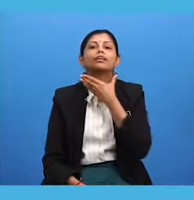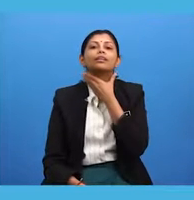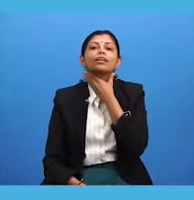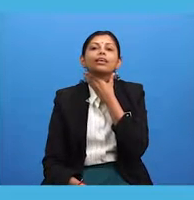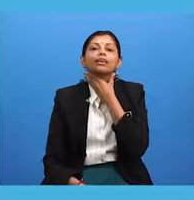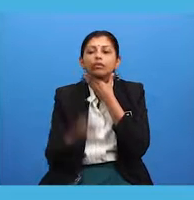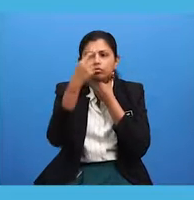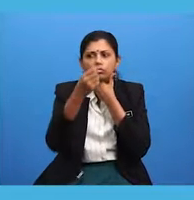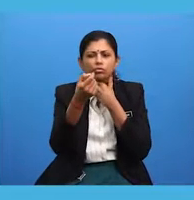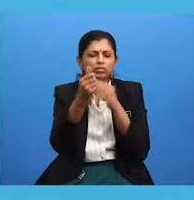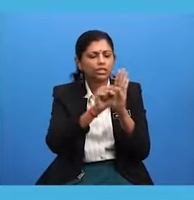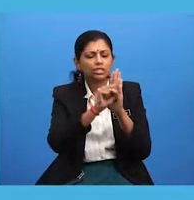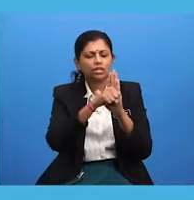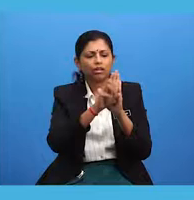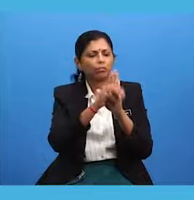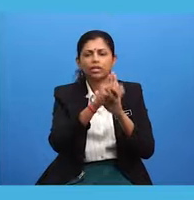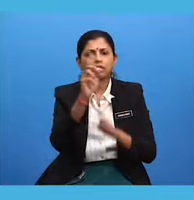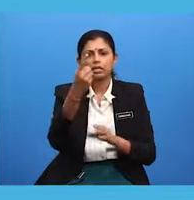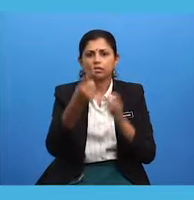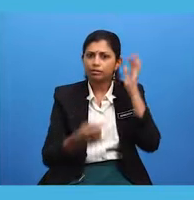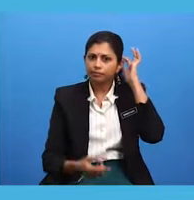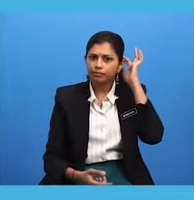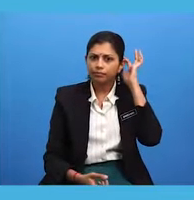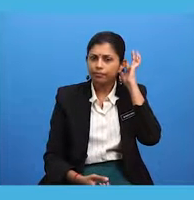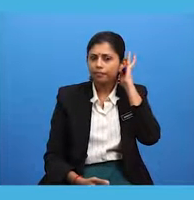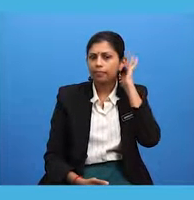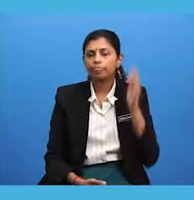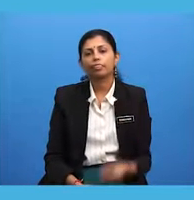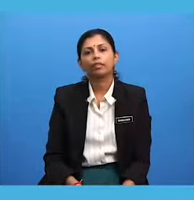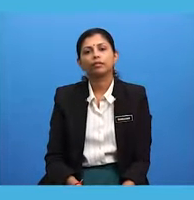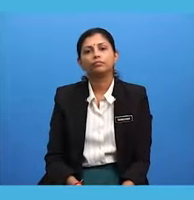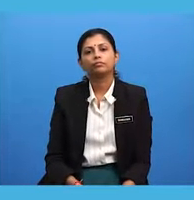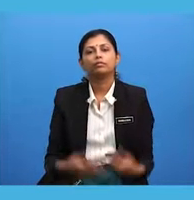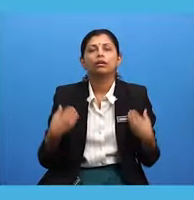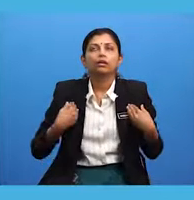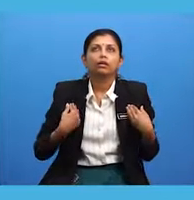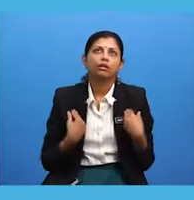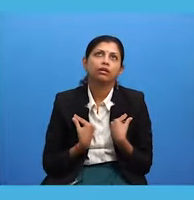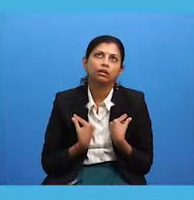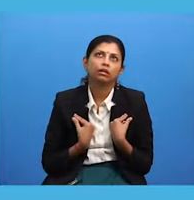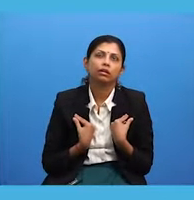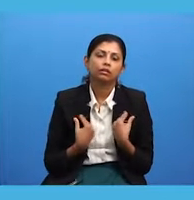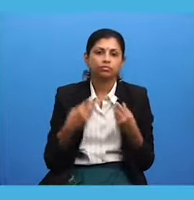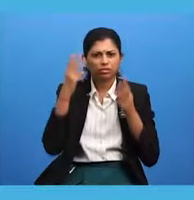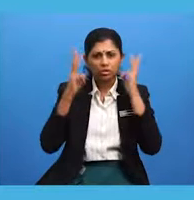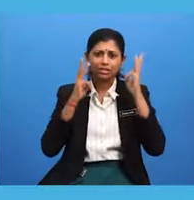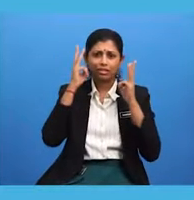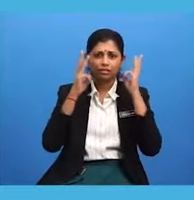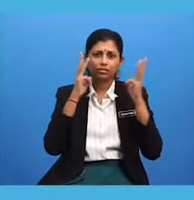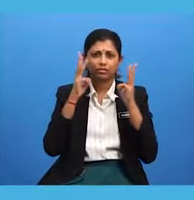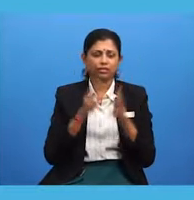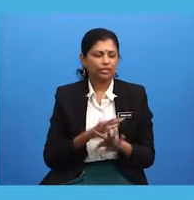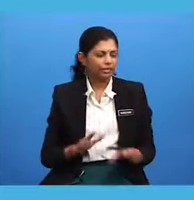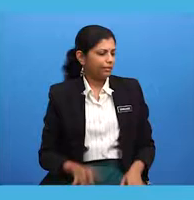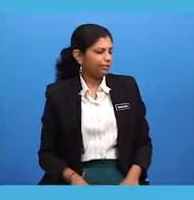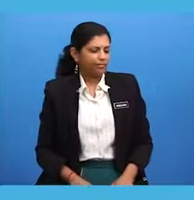dan leher untuk beberapa saat atau minit. berasa letih, gelisah,